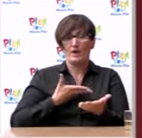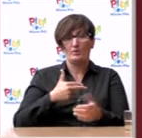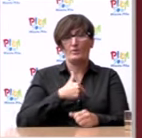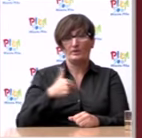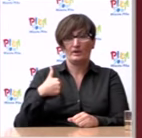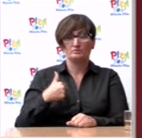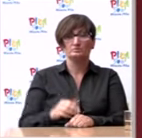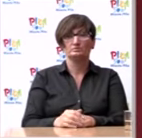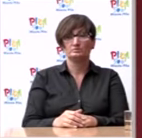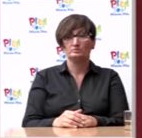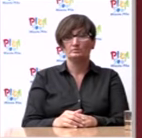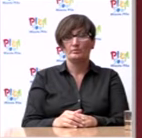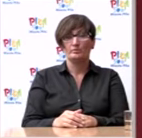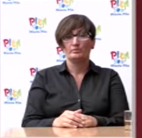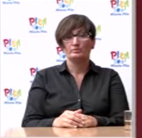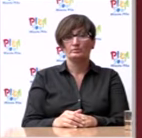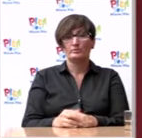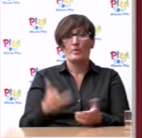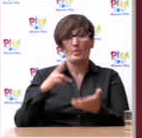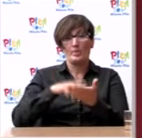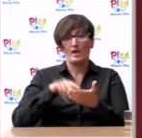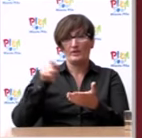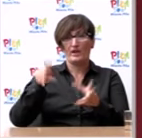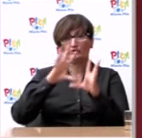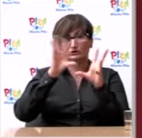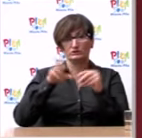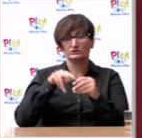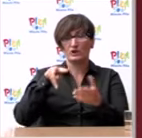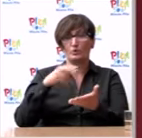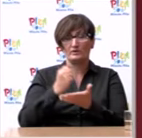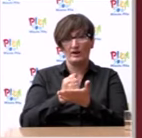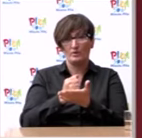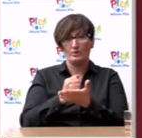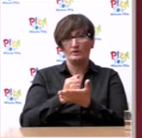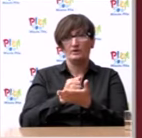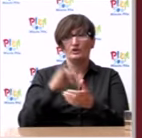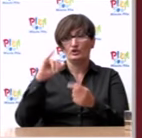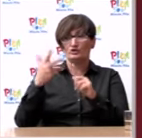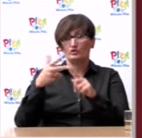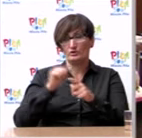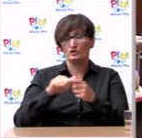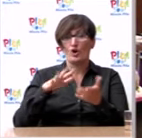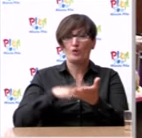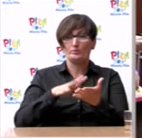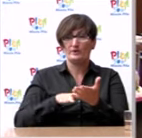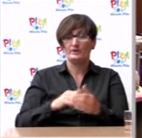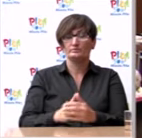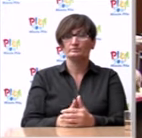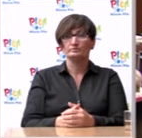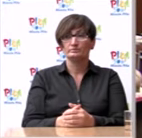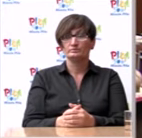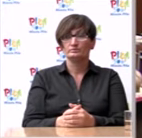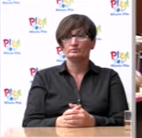trzy uchwały i tym bardziej na to jest opinia pozytywna. Dziękuję. Dziękuję bardzo. Poproszę